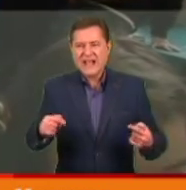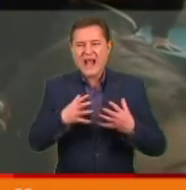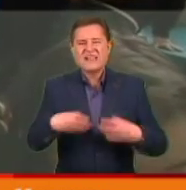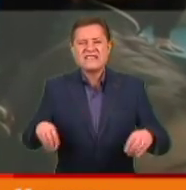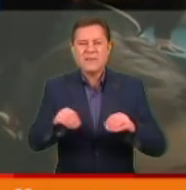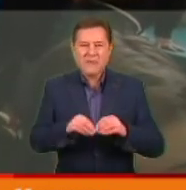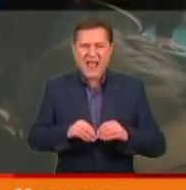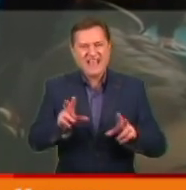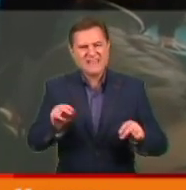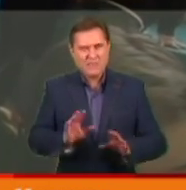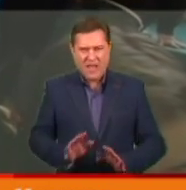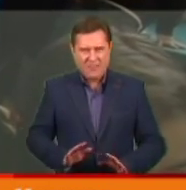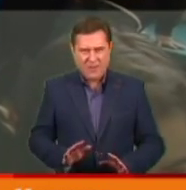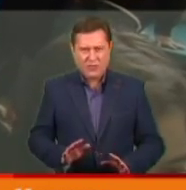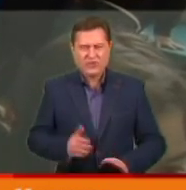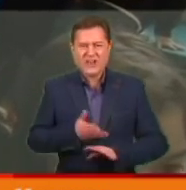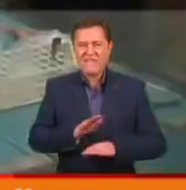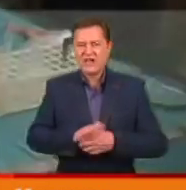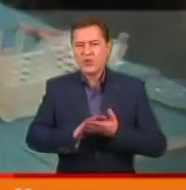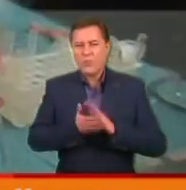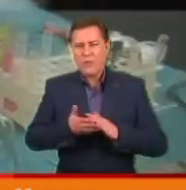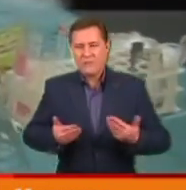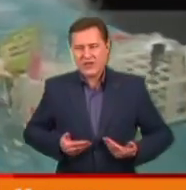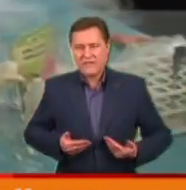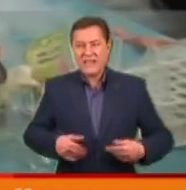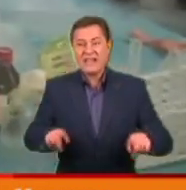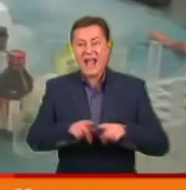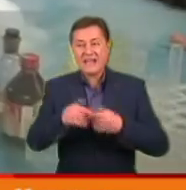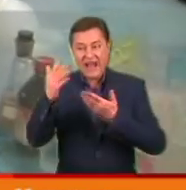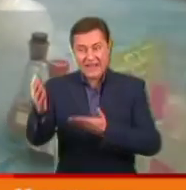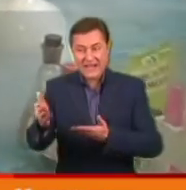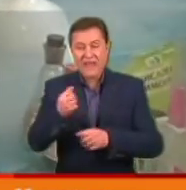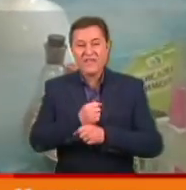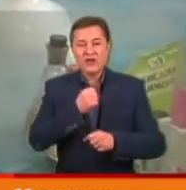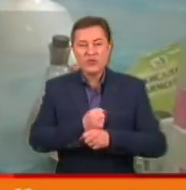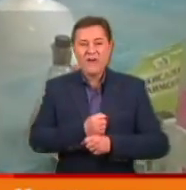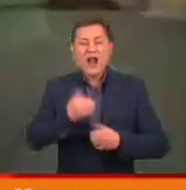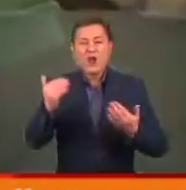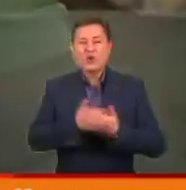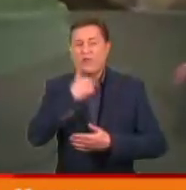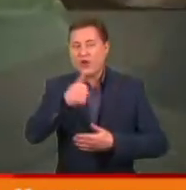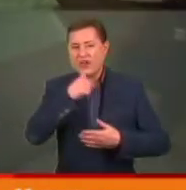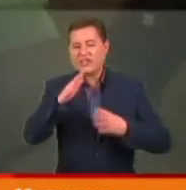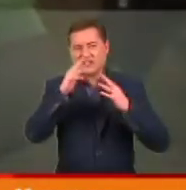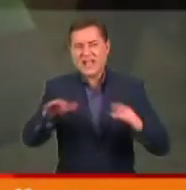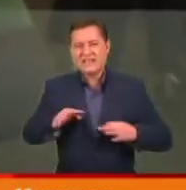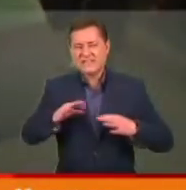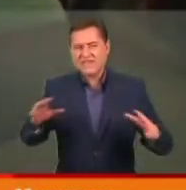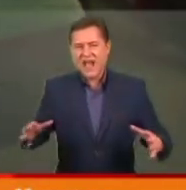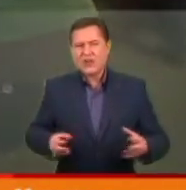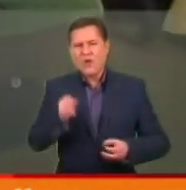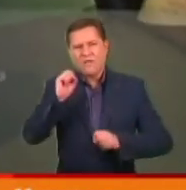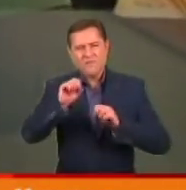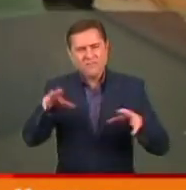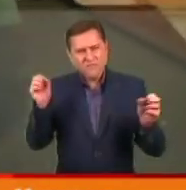сімей, у яких важкі умови проживання. Для таких, як Катя, тут сьогодні влаштували новорічне свято з фокусами, гойдалками